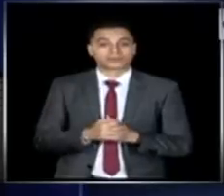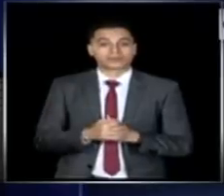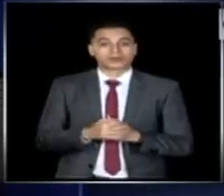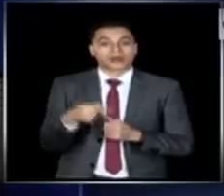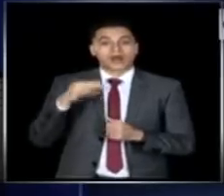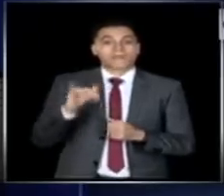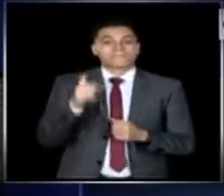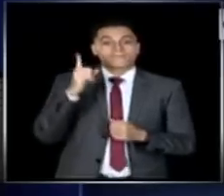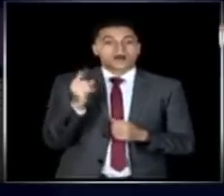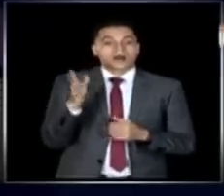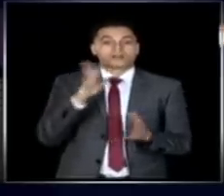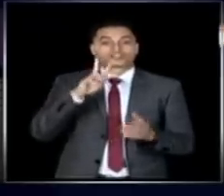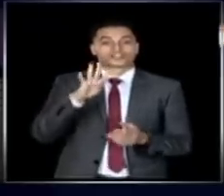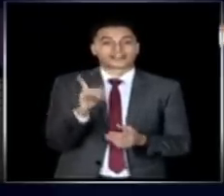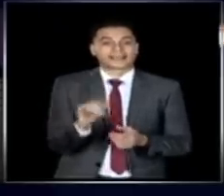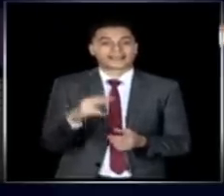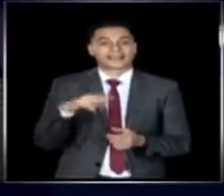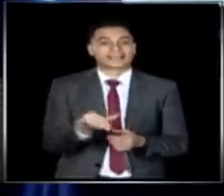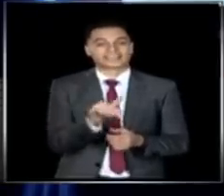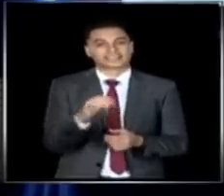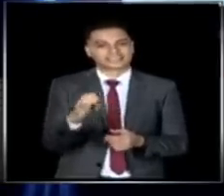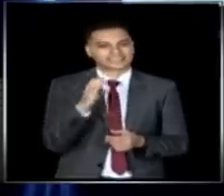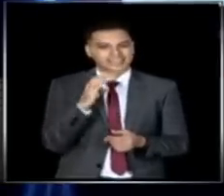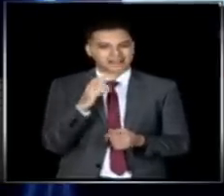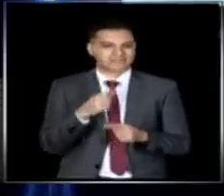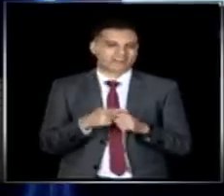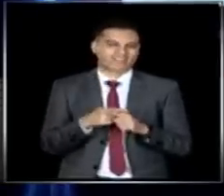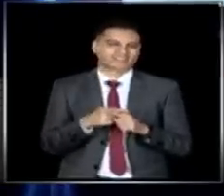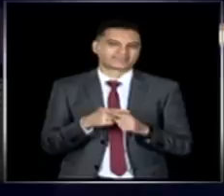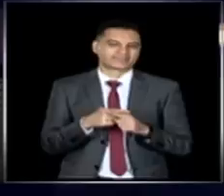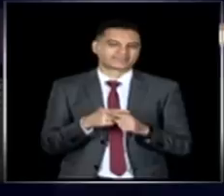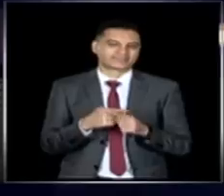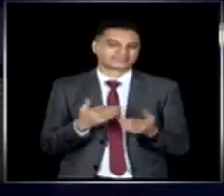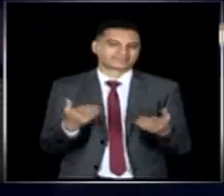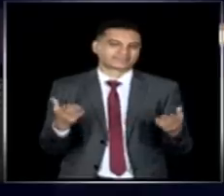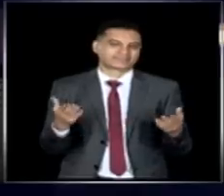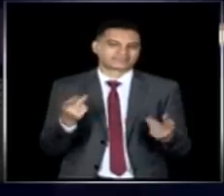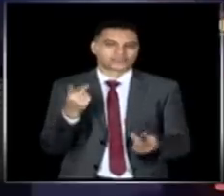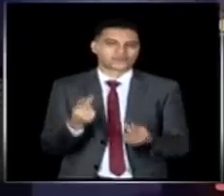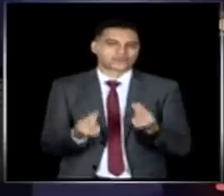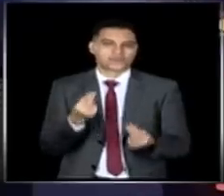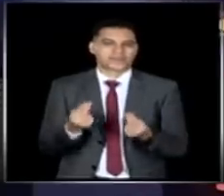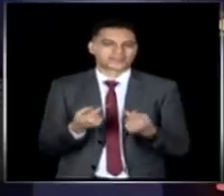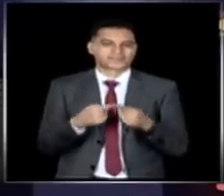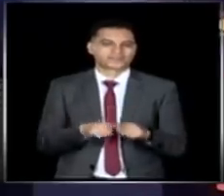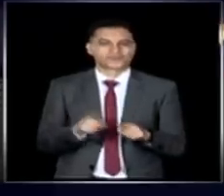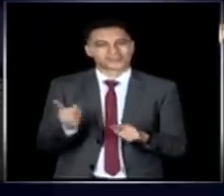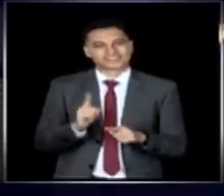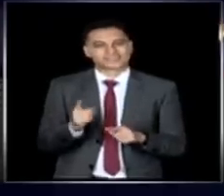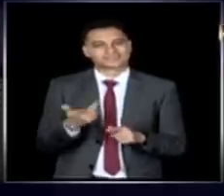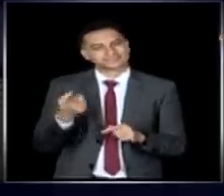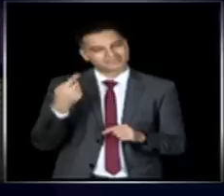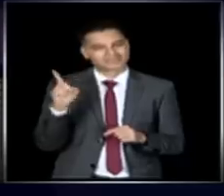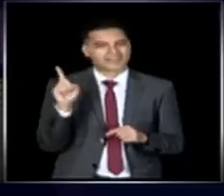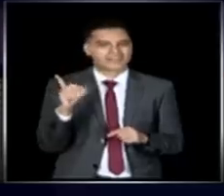عمار الشريعي. عمار الشريعي. يا هادي ايه؟ لا طبعا. يا هادي. اجابه ايه؟ اكيد مضحكه يعني. برافو عليك